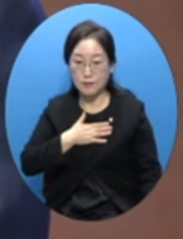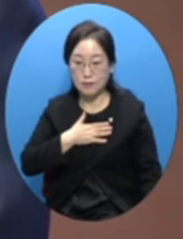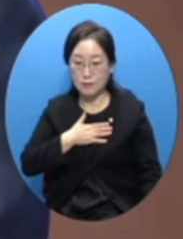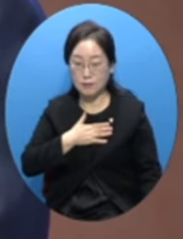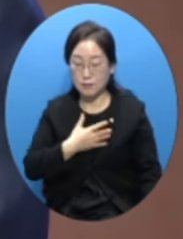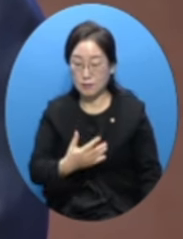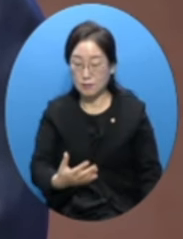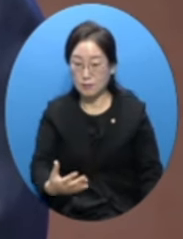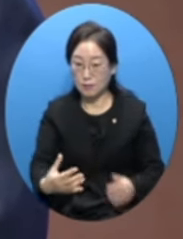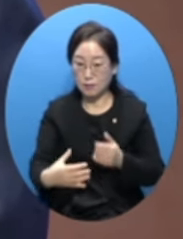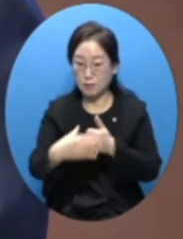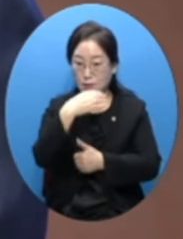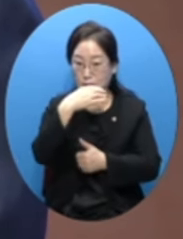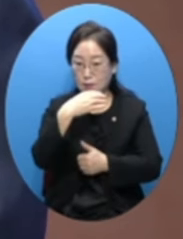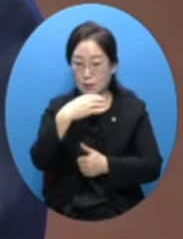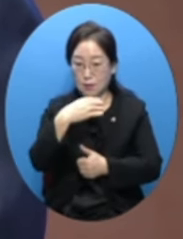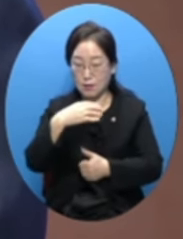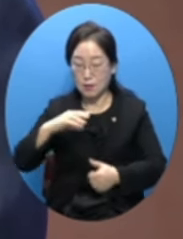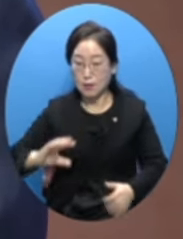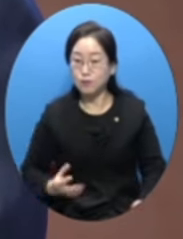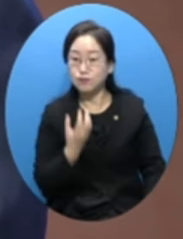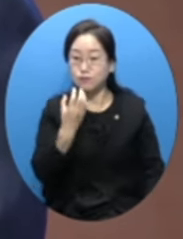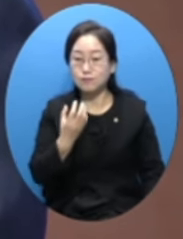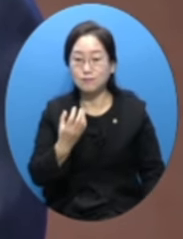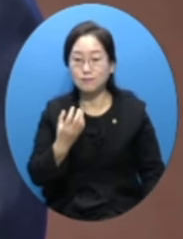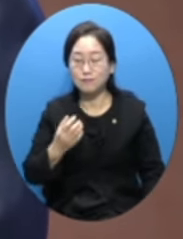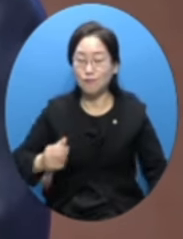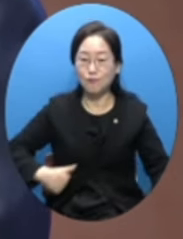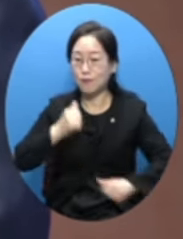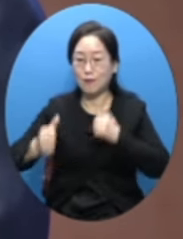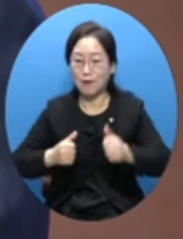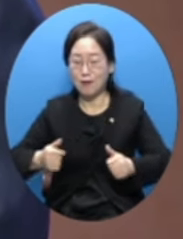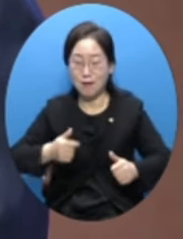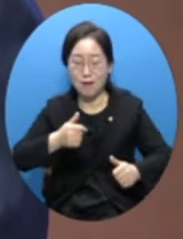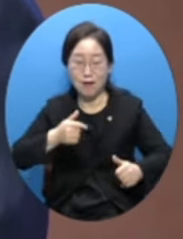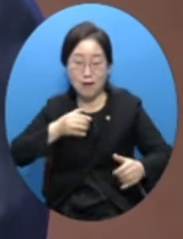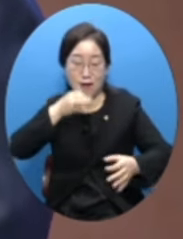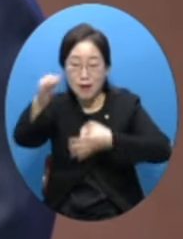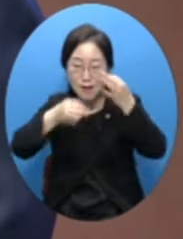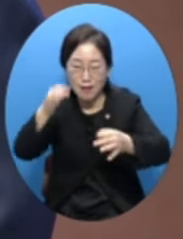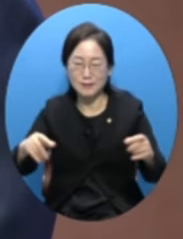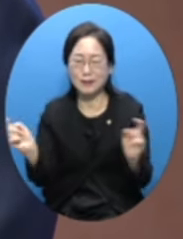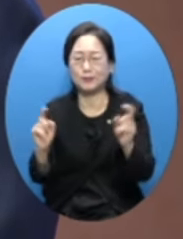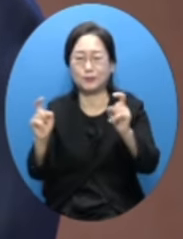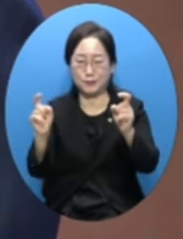욱하고 성질이 올라와서 화를 내고 큰 소리를 내고 다툽니다.